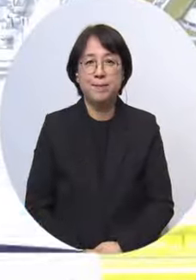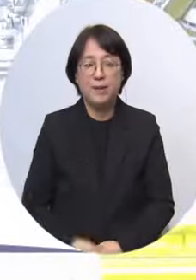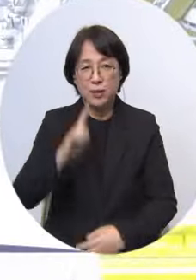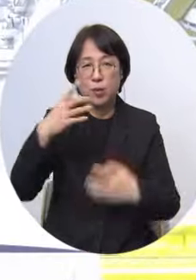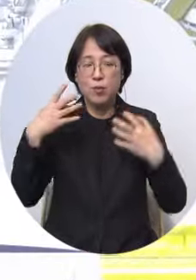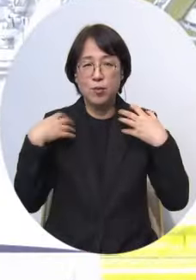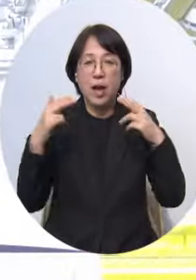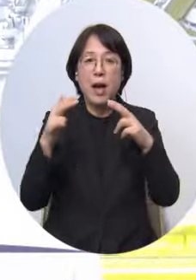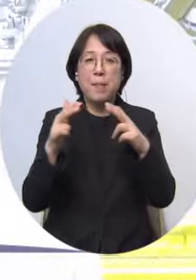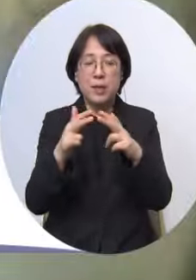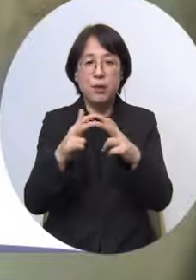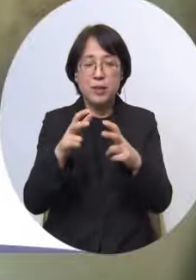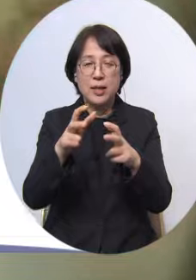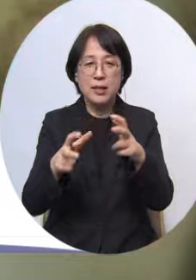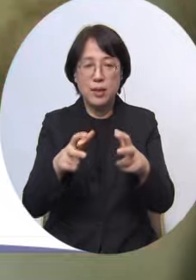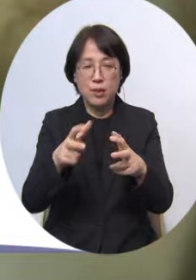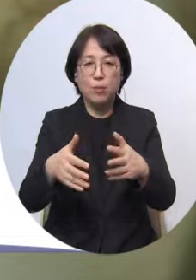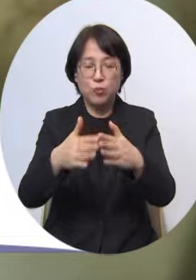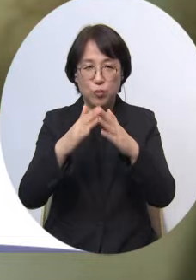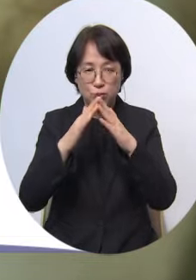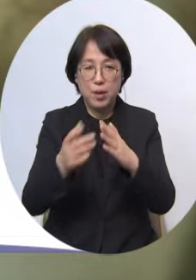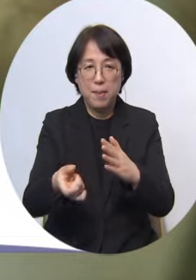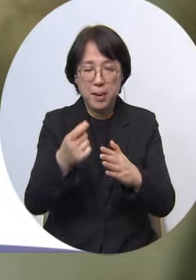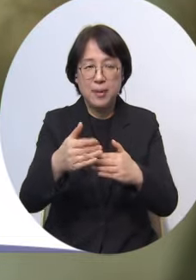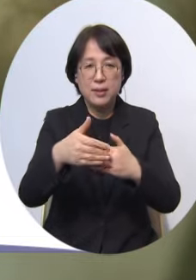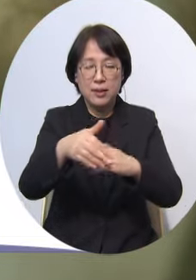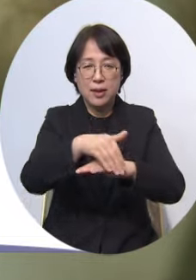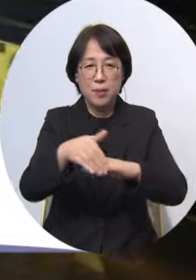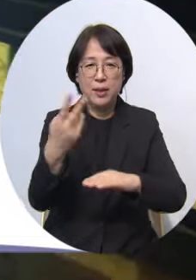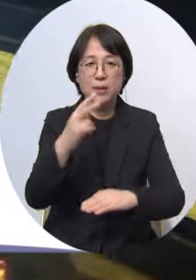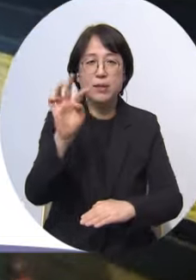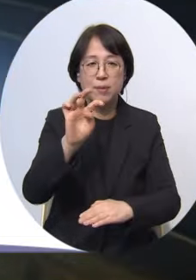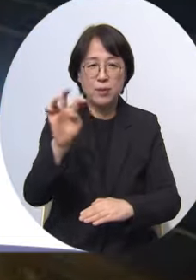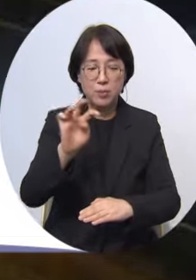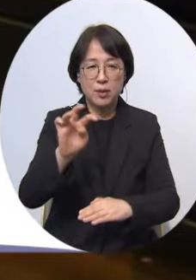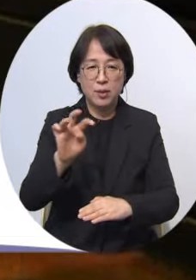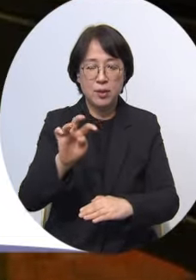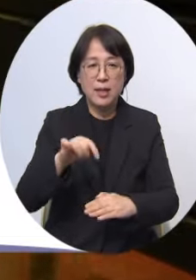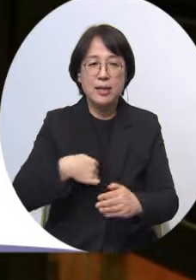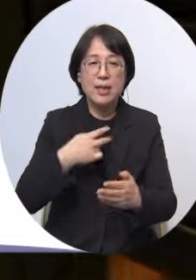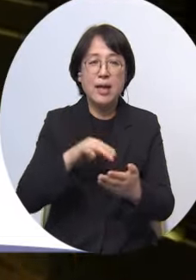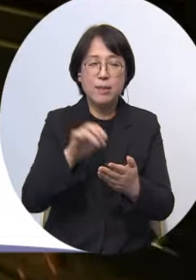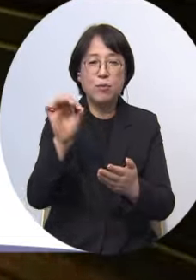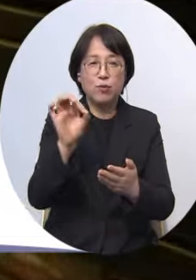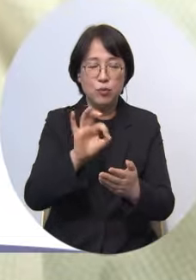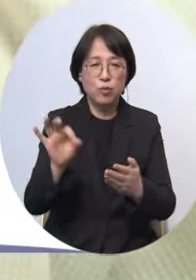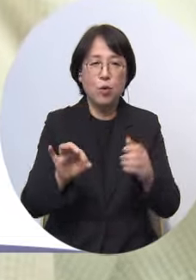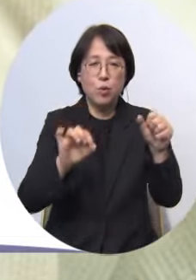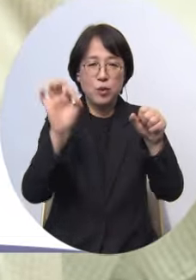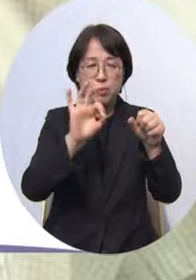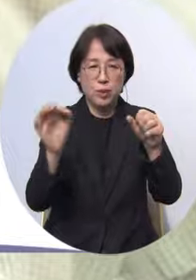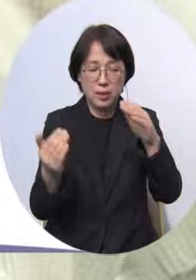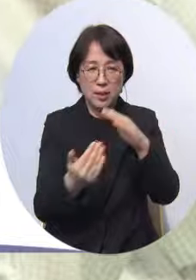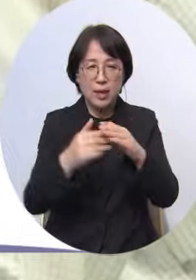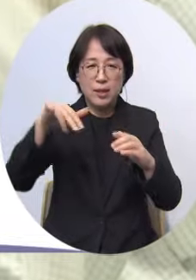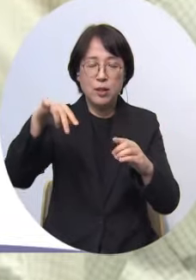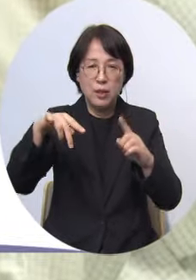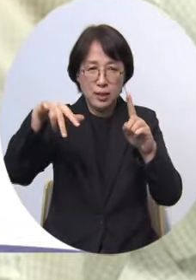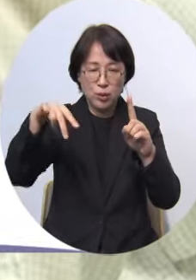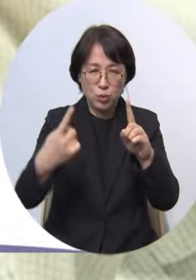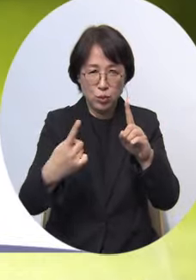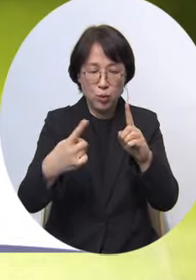정부가 반도체 생태계 구축에도 속도를 냅니다. 오는 2030년 공급망 자립률 50%를 달성하고 1조 원 매출